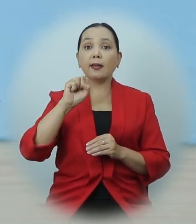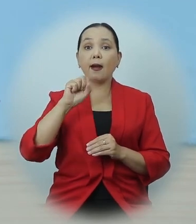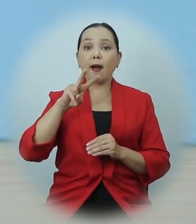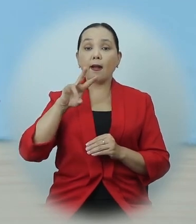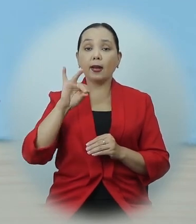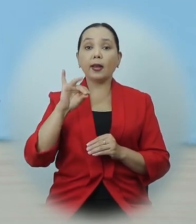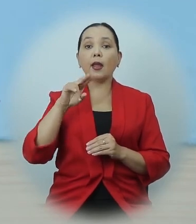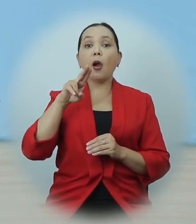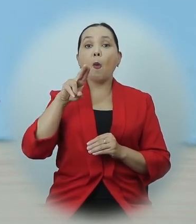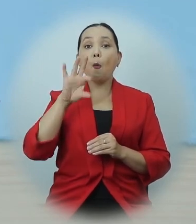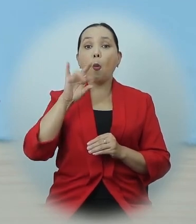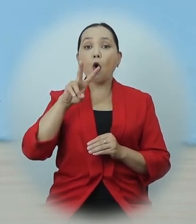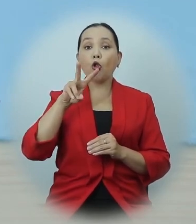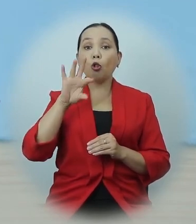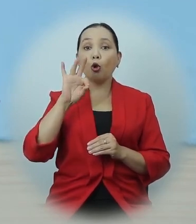Деталь полочки.